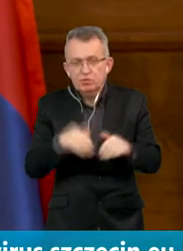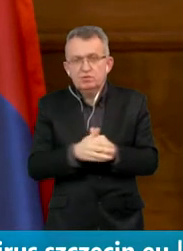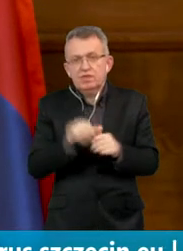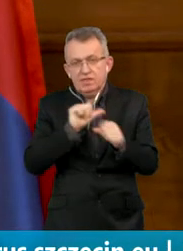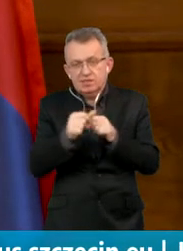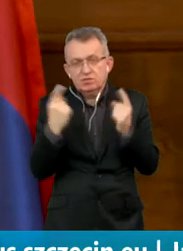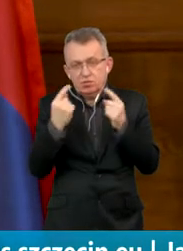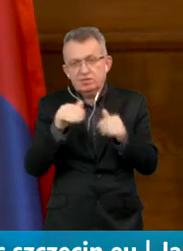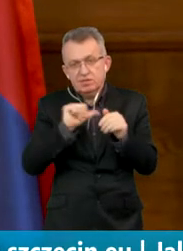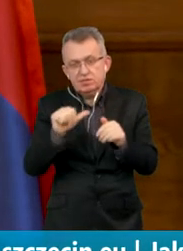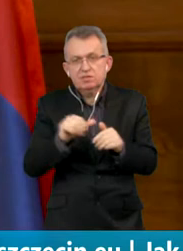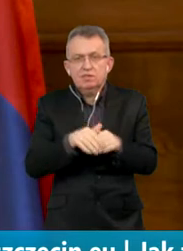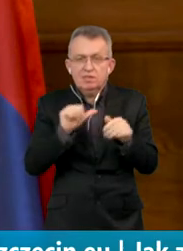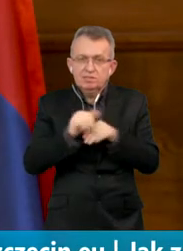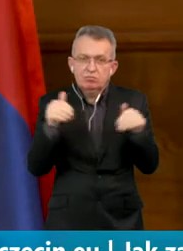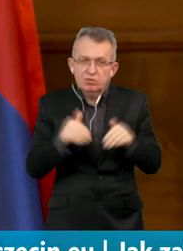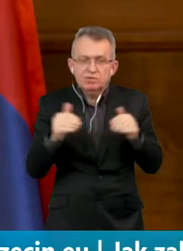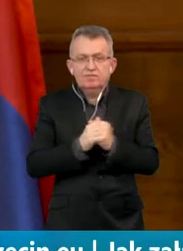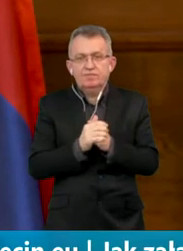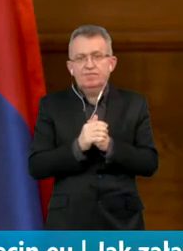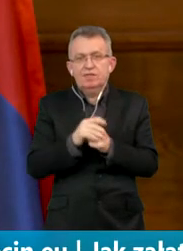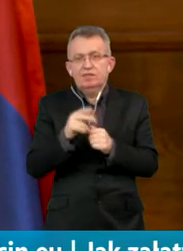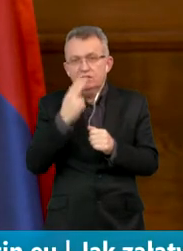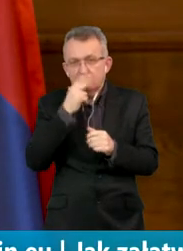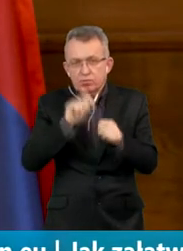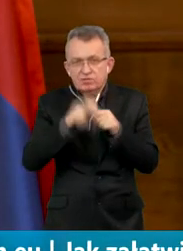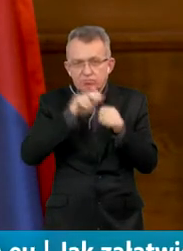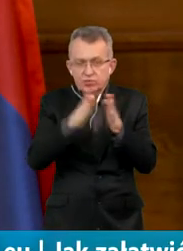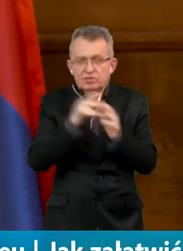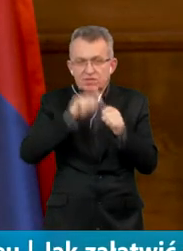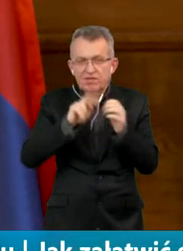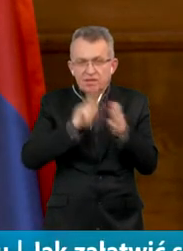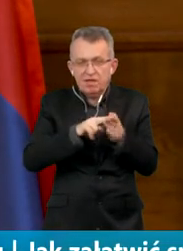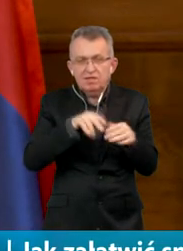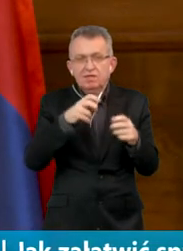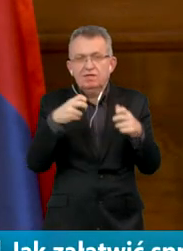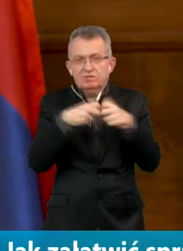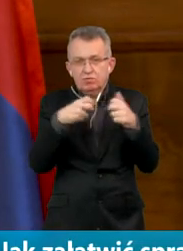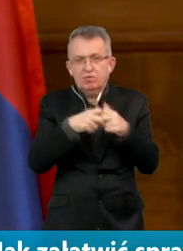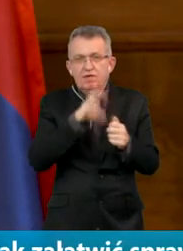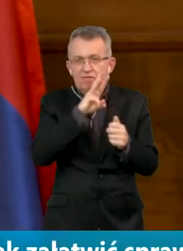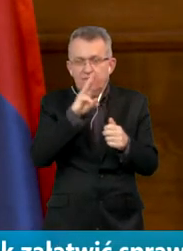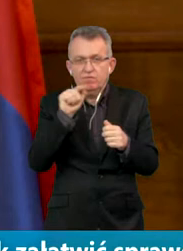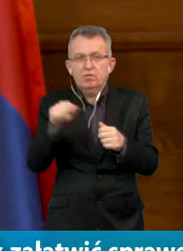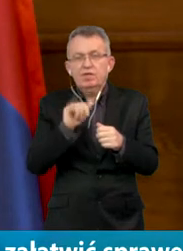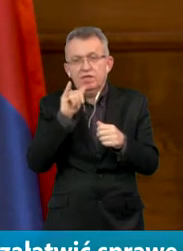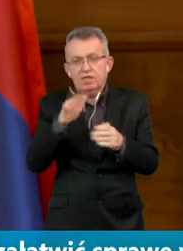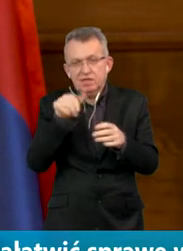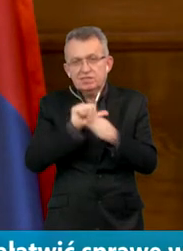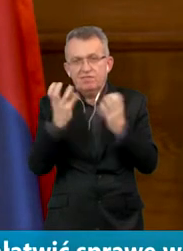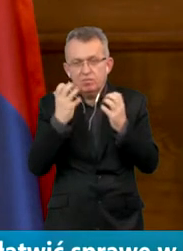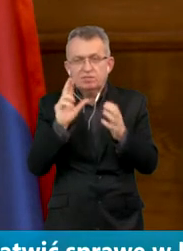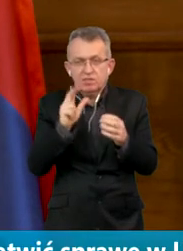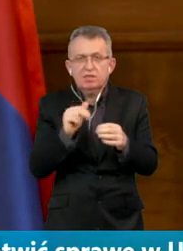sytuacja też będzie możliwa. Więc zajrzyjcie na strony, tam będą informacje i ewentualnie szansa